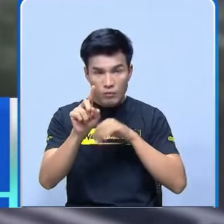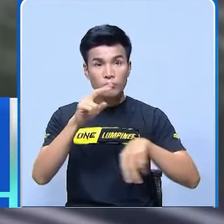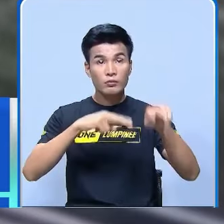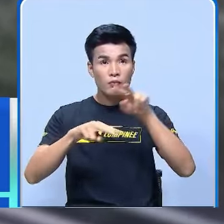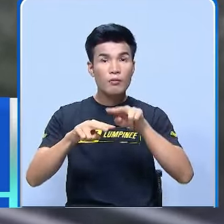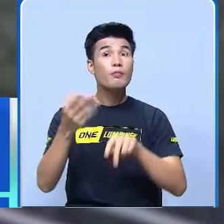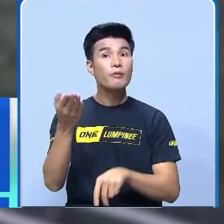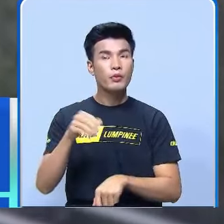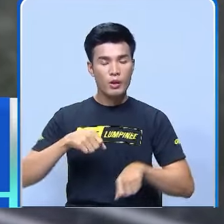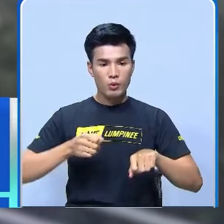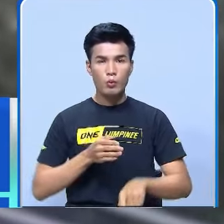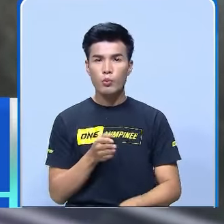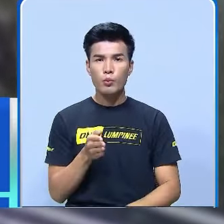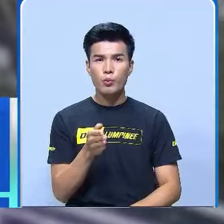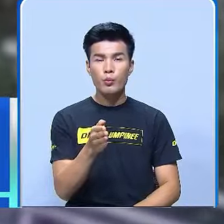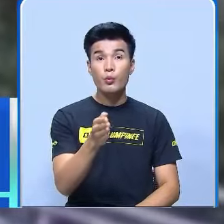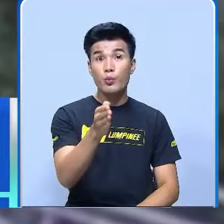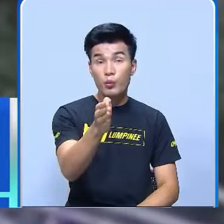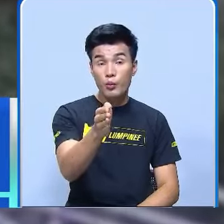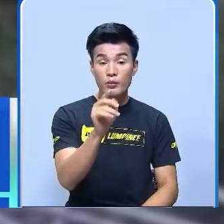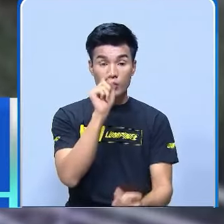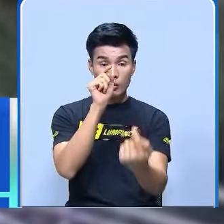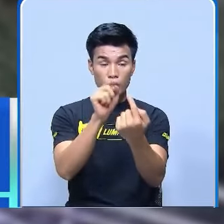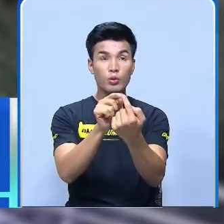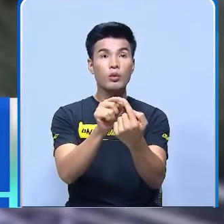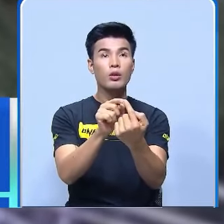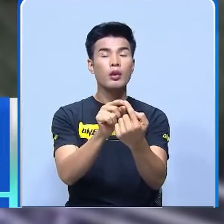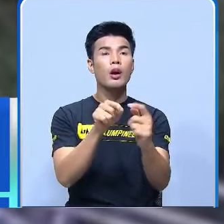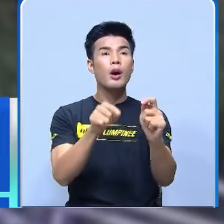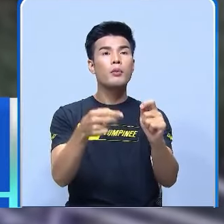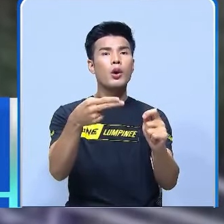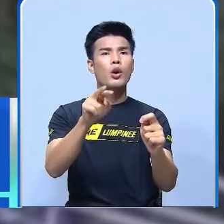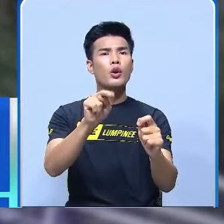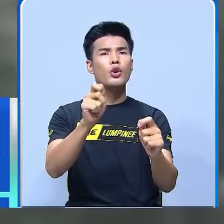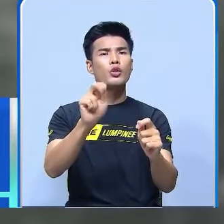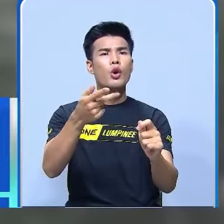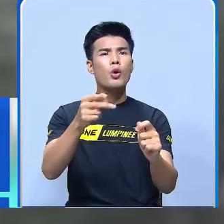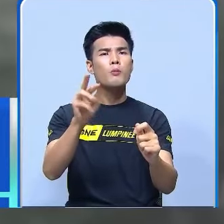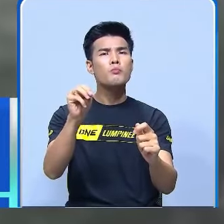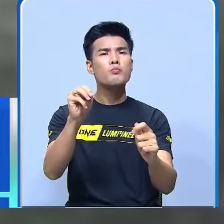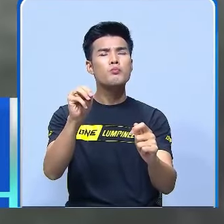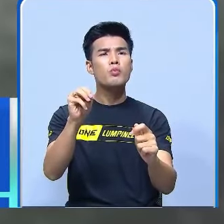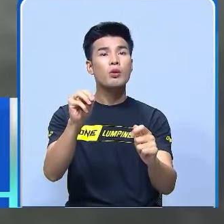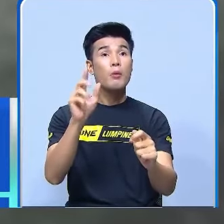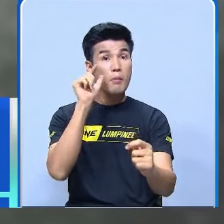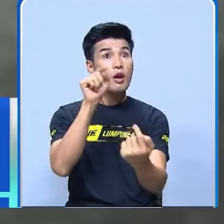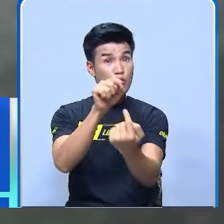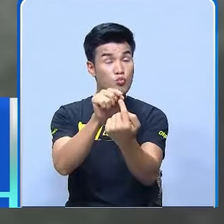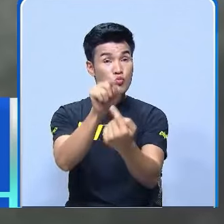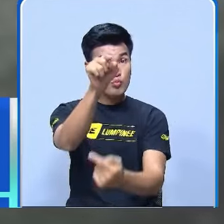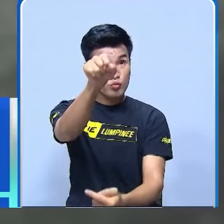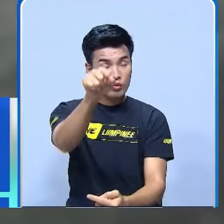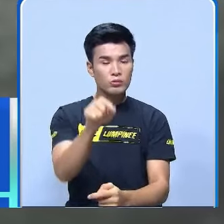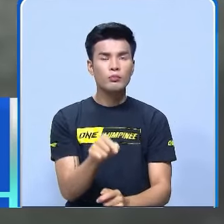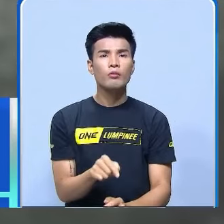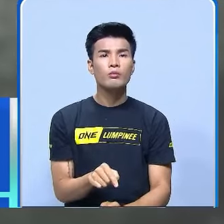อุทิศเนี่ยขี่รถผ่านถนนบ้านหมี่โคกสำโรงมุ่งหน้าอำเภอหนองม่วงน่าจะไปหาแม่เพราะแม่อยู่ตำบลโคกแสมสารอำเภอ